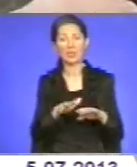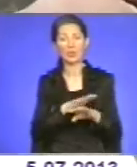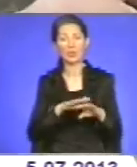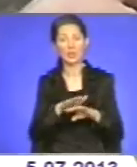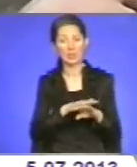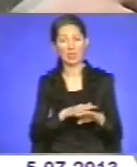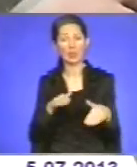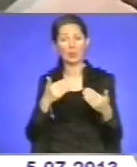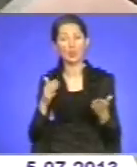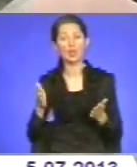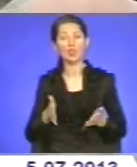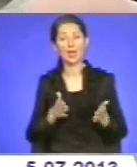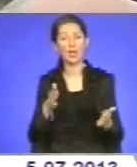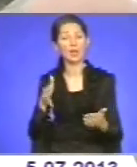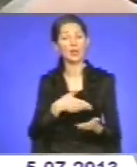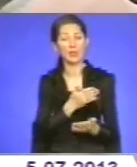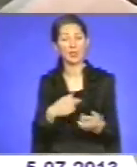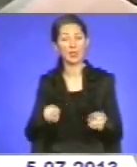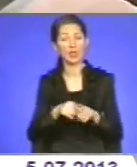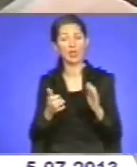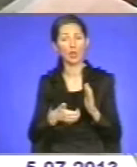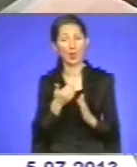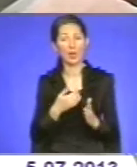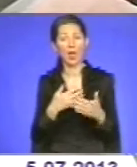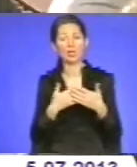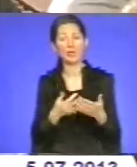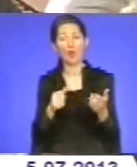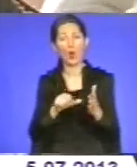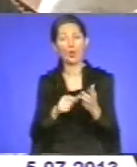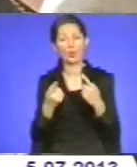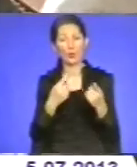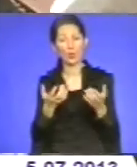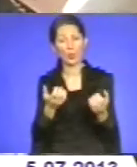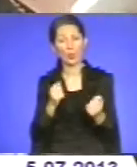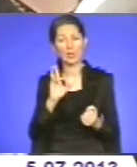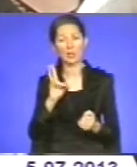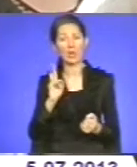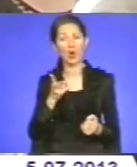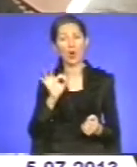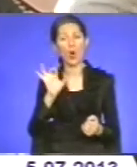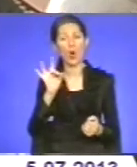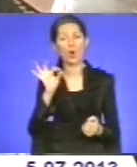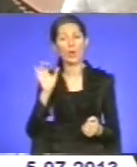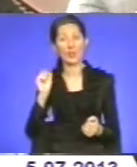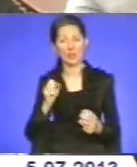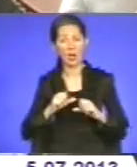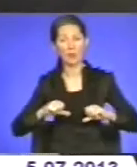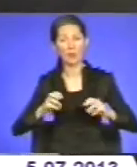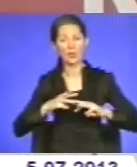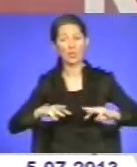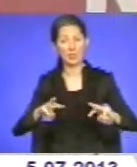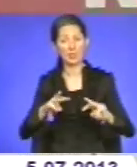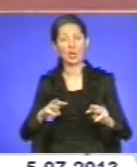недоліків. Активну участь в обговоренні брала і Наталя Королевська. Міністр профільного відомства наголосила, більшість нещодавних